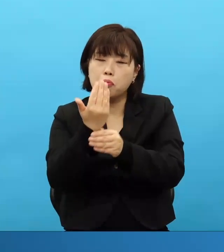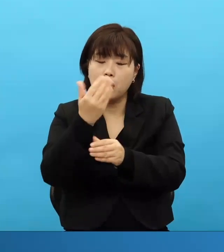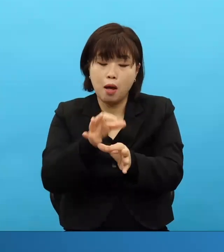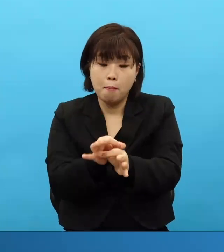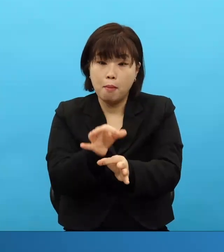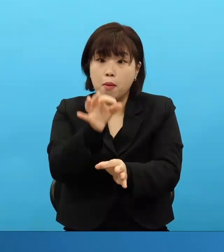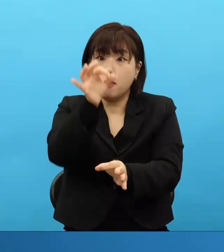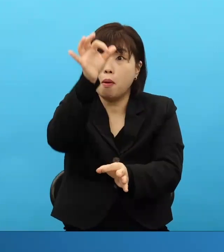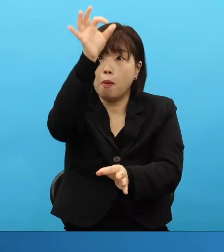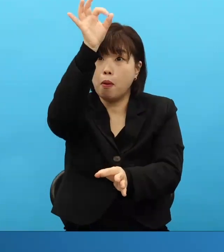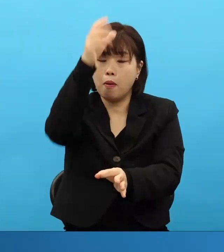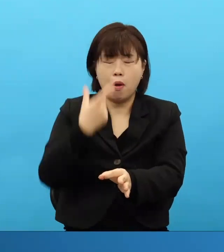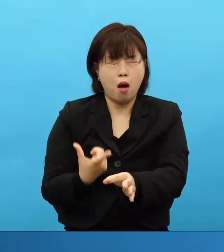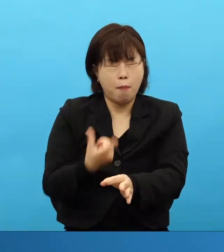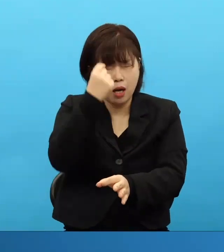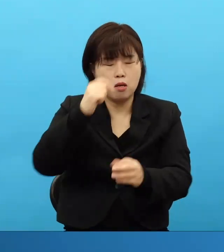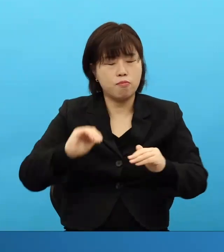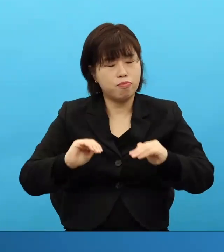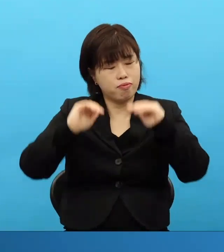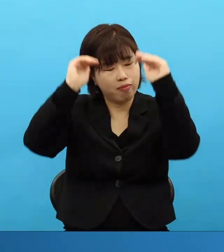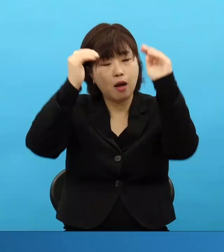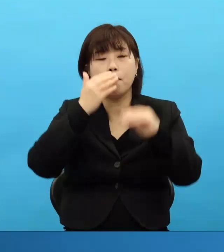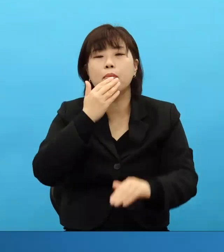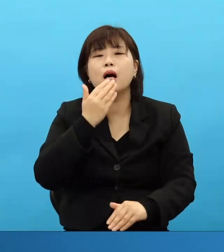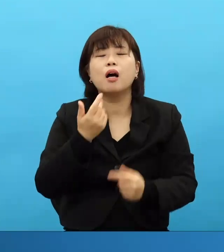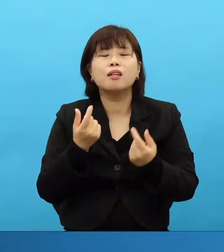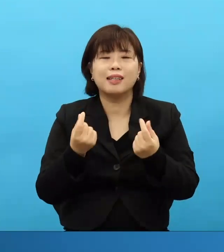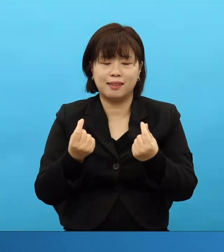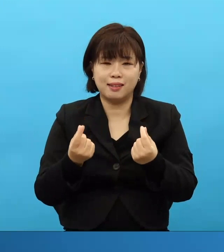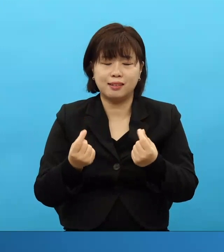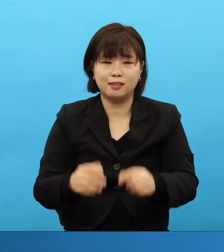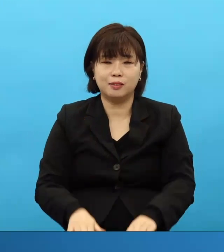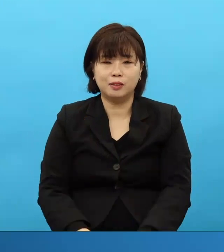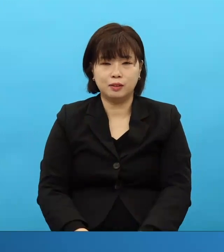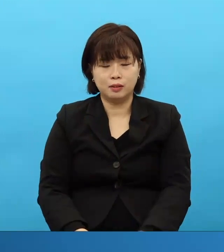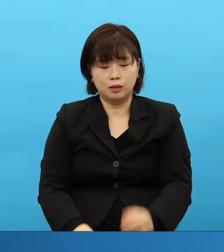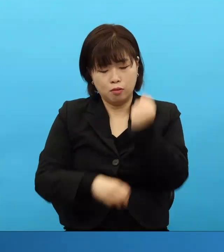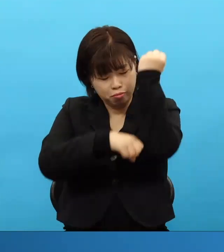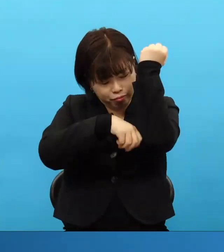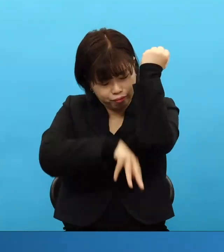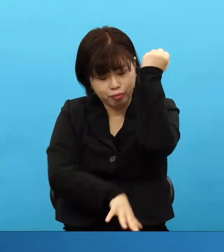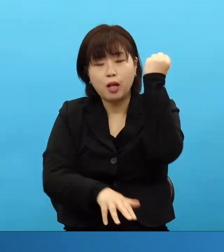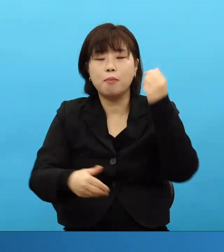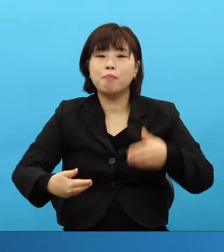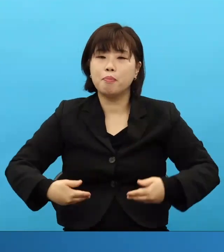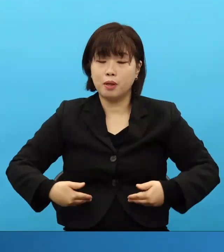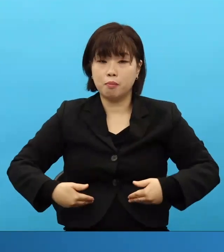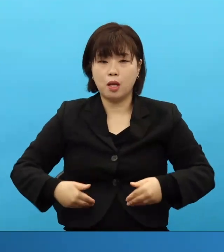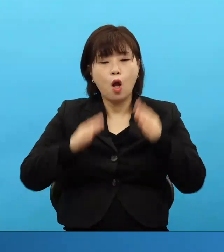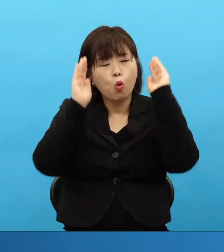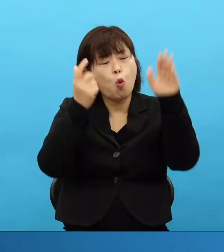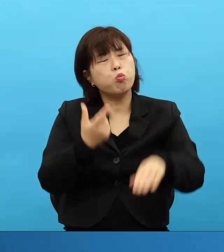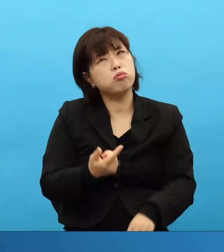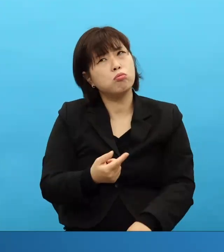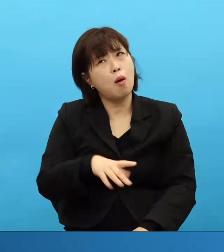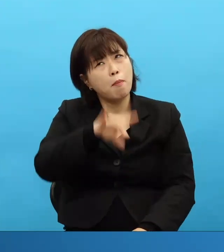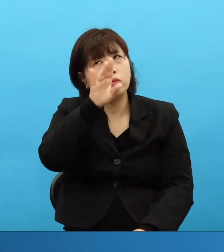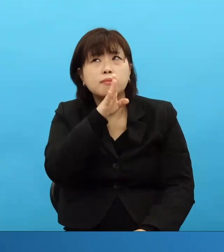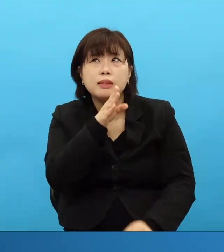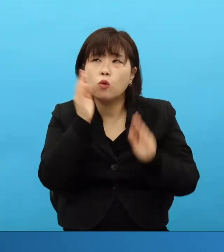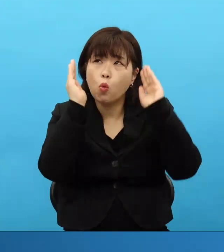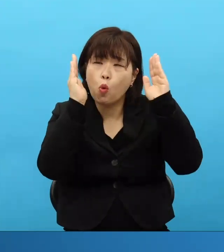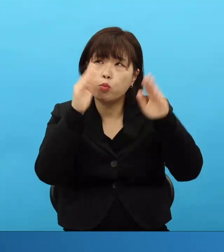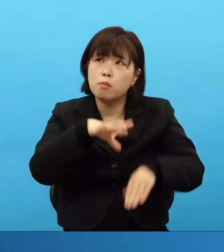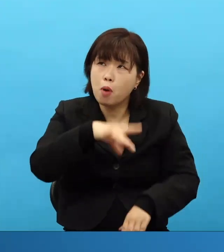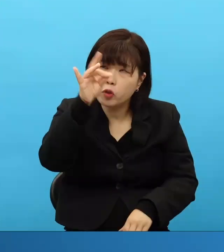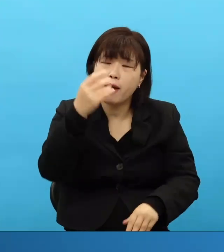어떻게 결론 내려? 나는 아, 공부가 안 되지? 아닙니다. Then make that your think about it this way. Why can I not study? No, not at all. 다른 거 더 좋은